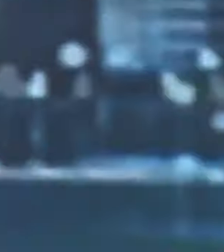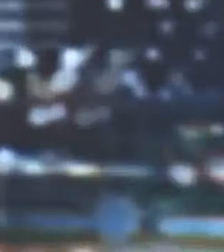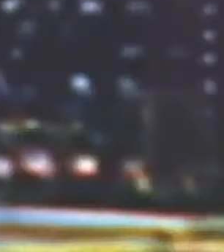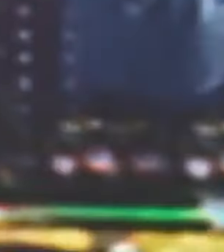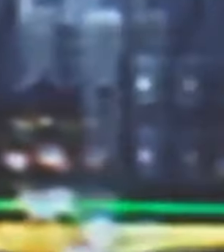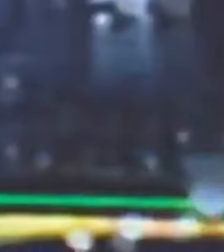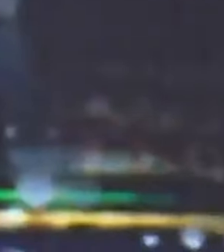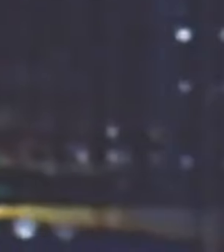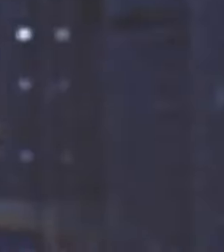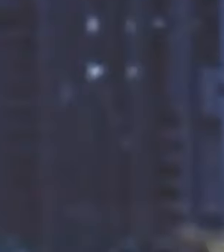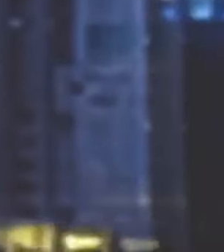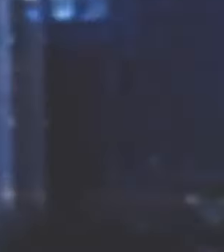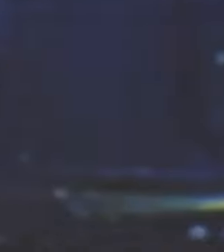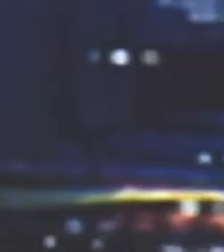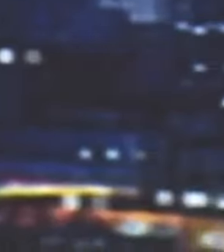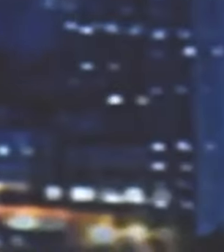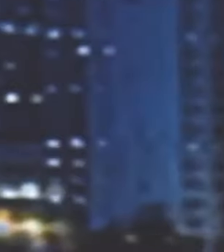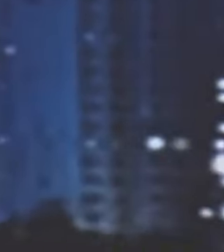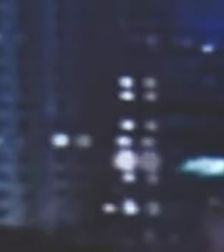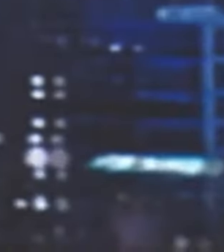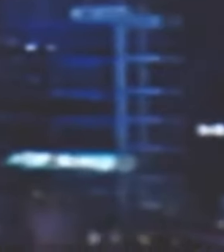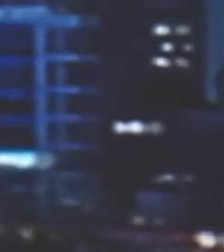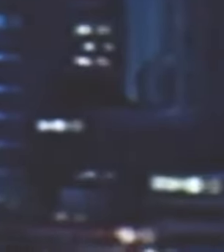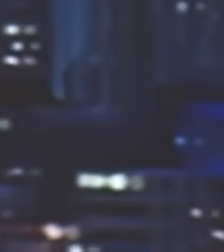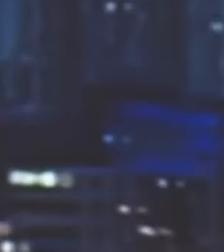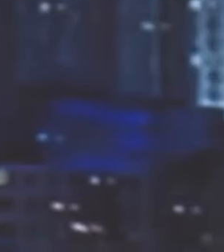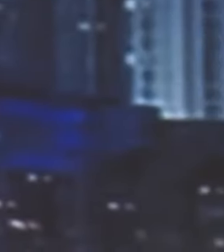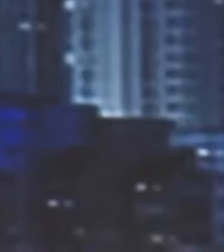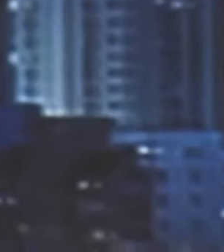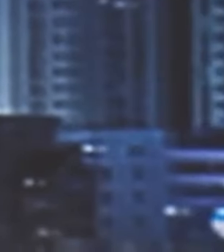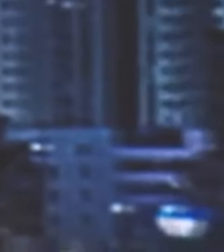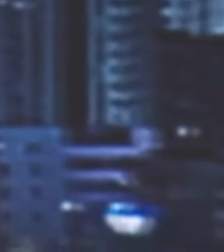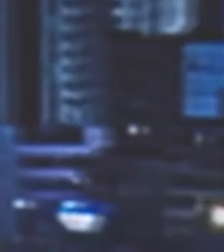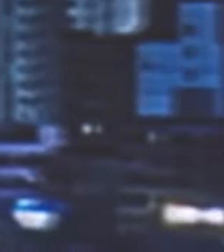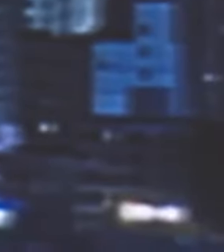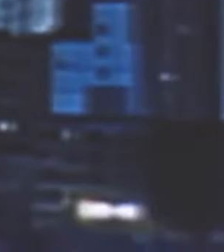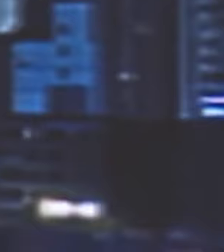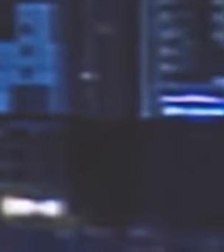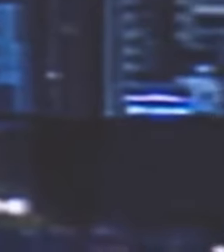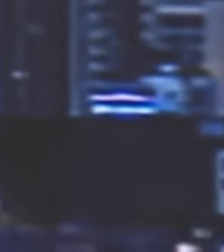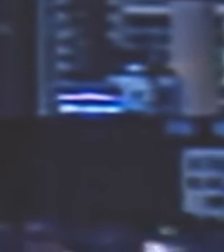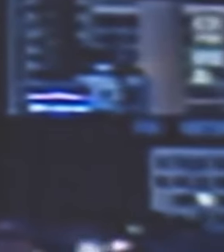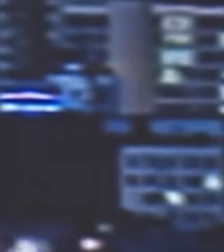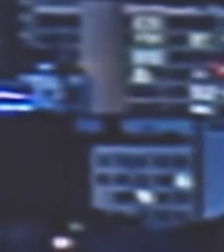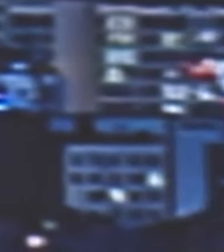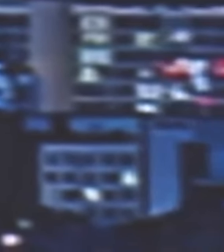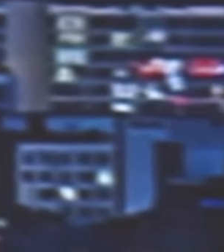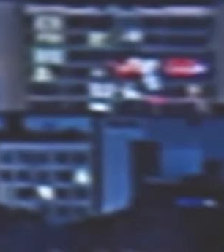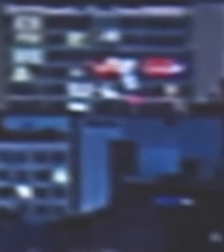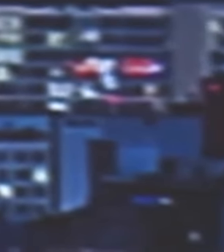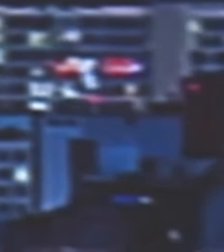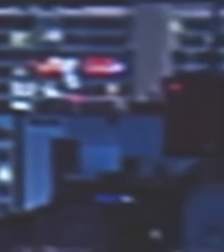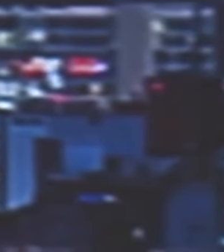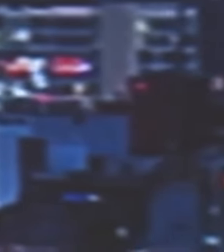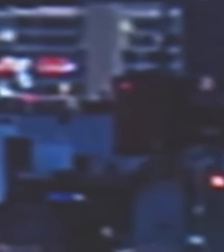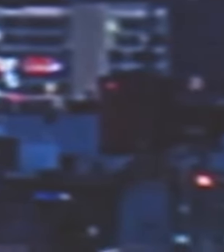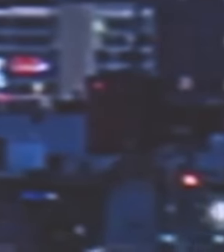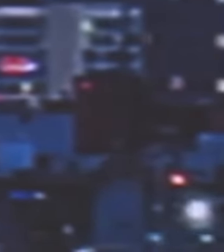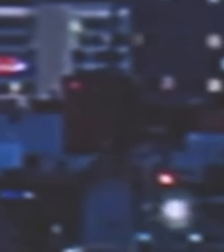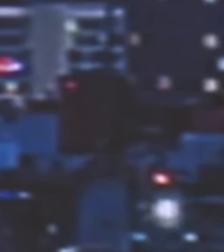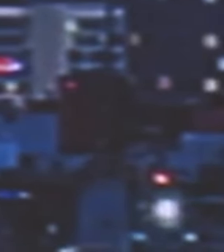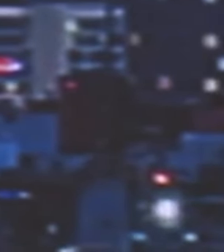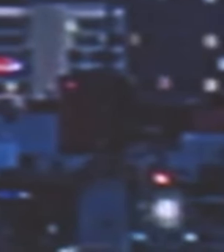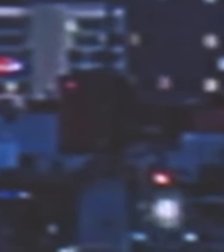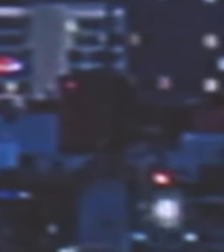되네요 JTBC 뉴스를 시청해 주셔서 고맙습니다 저희는 저녁 6시 50분 뉴스룸에서 뵙겠습니다